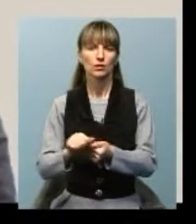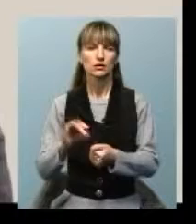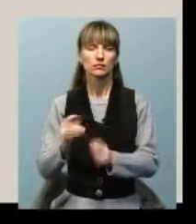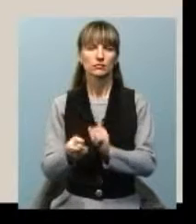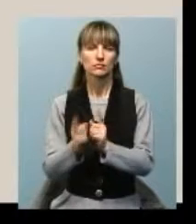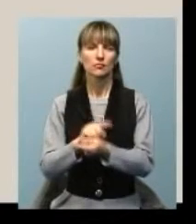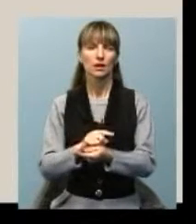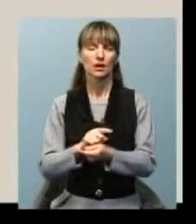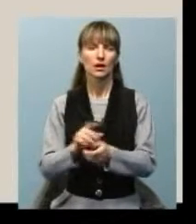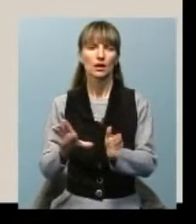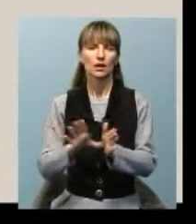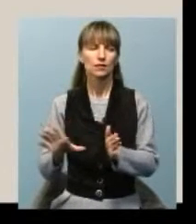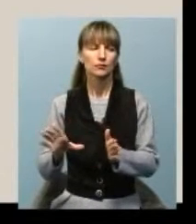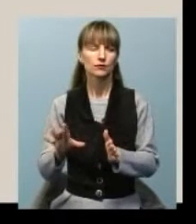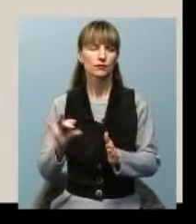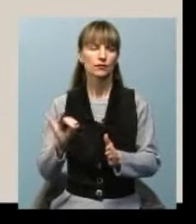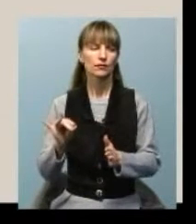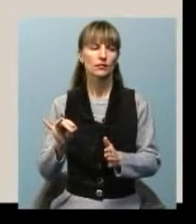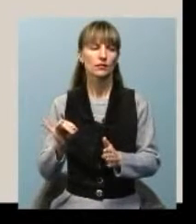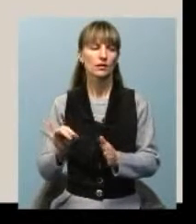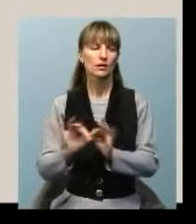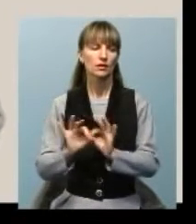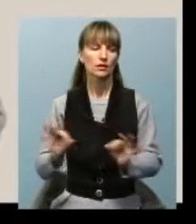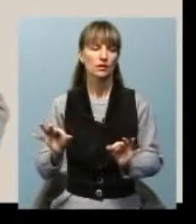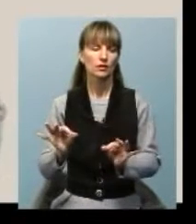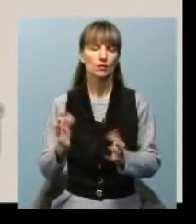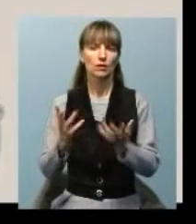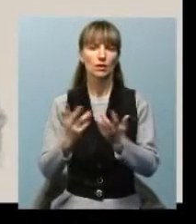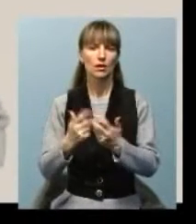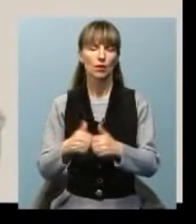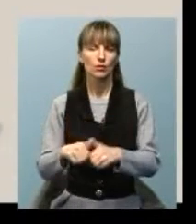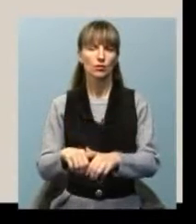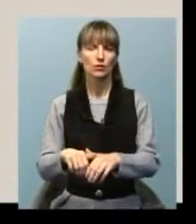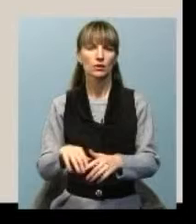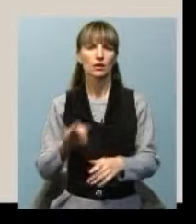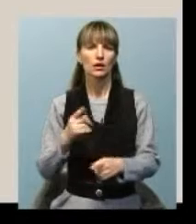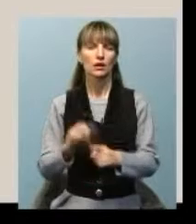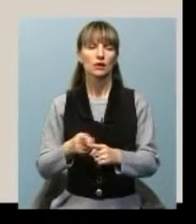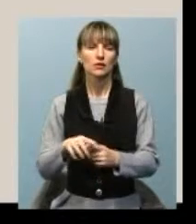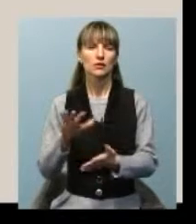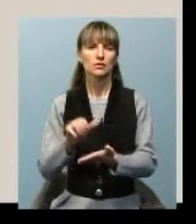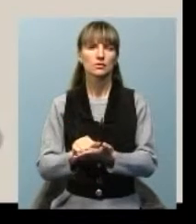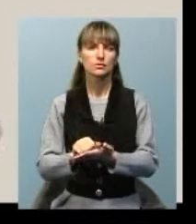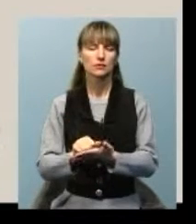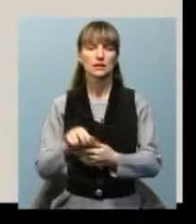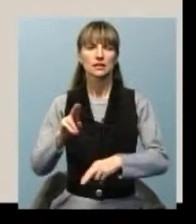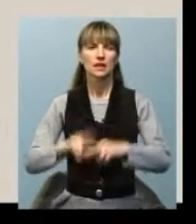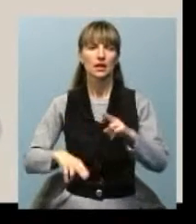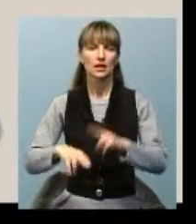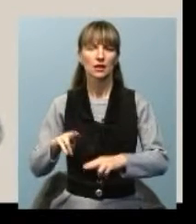электричеством. Отличная переработка – это занимаются своей работой